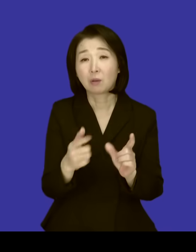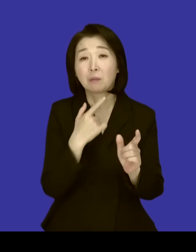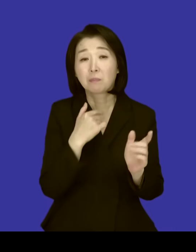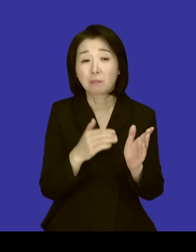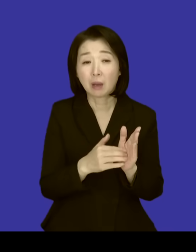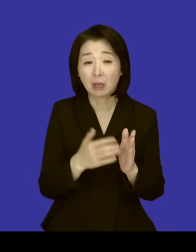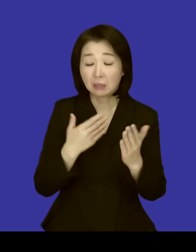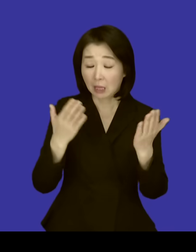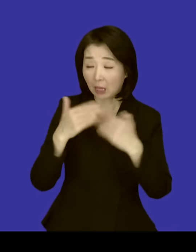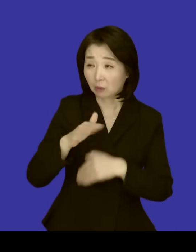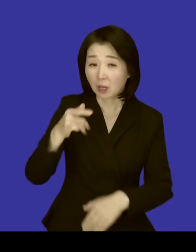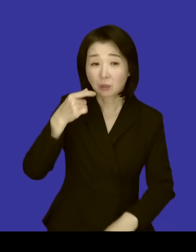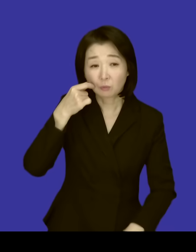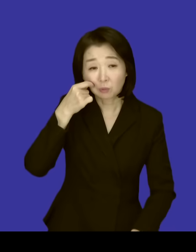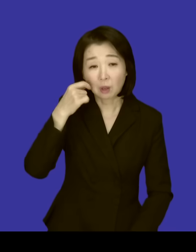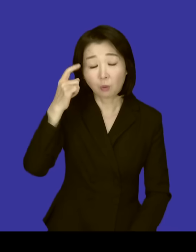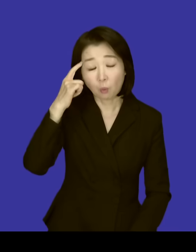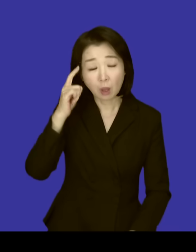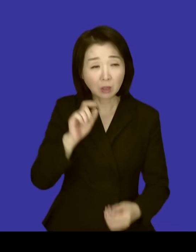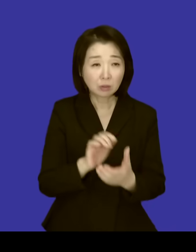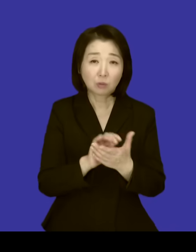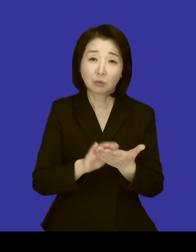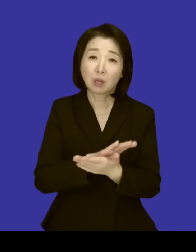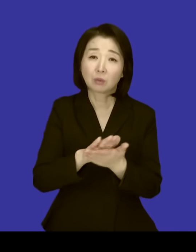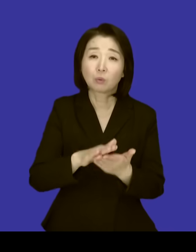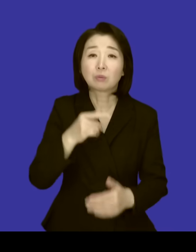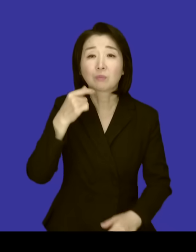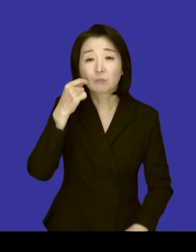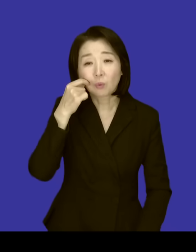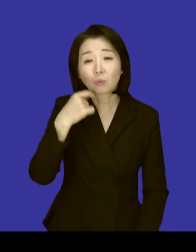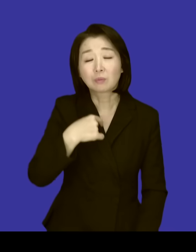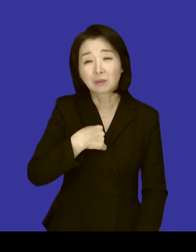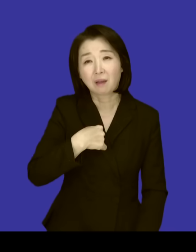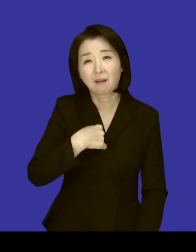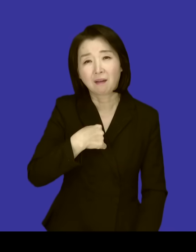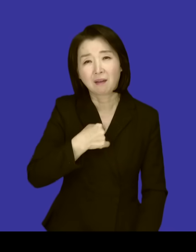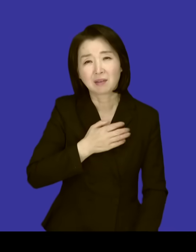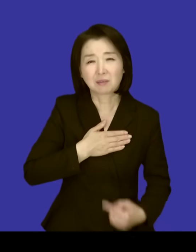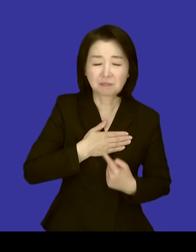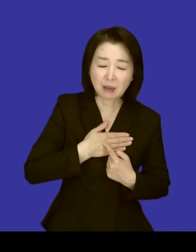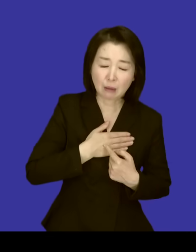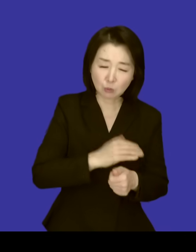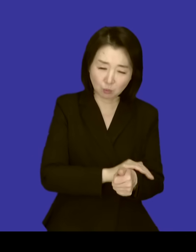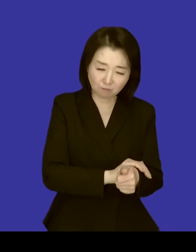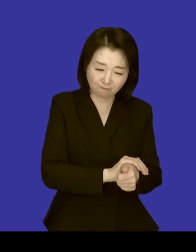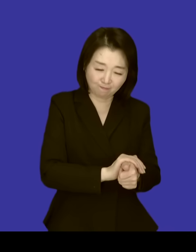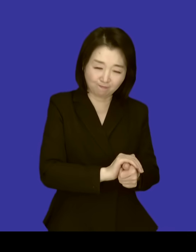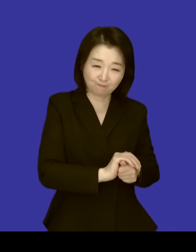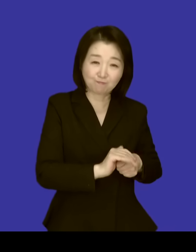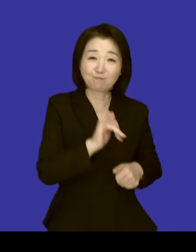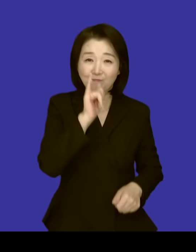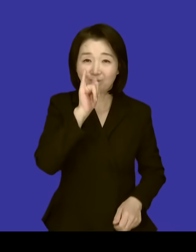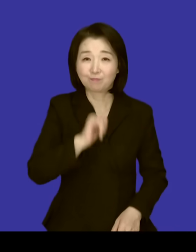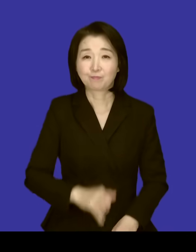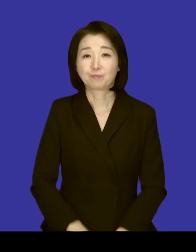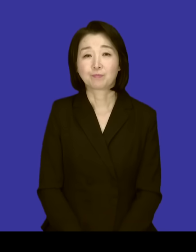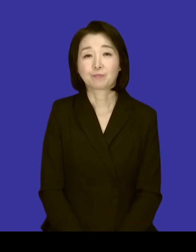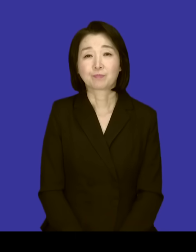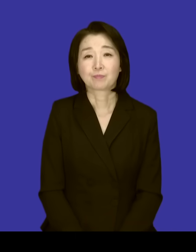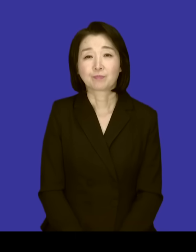나는 학교도 못 가고 좀 친구들이랑 못 놀고 이런 감정들 좀 위축되고 이랬던 것 같아요. 근데